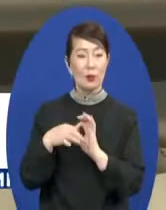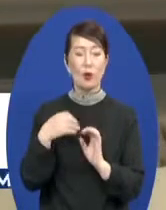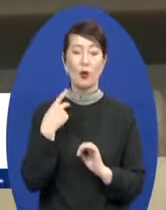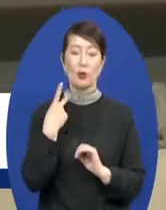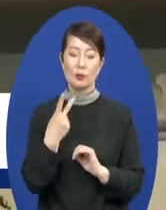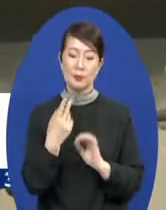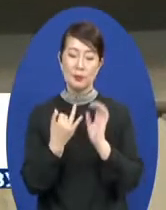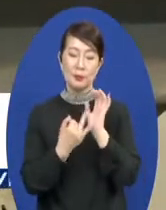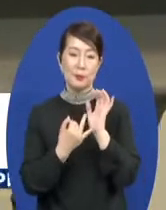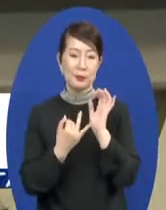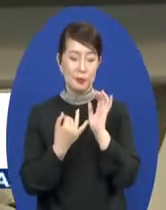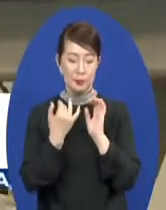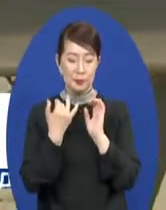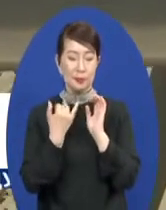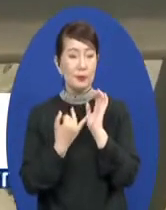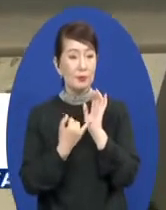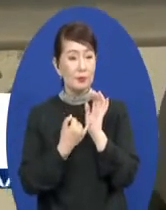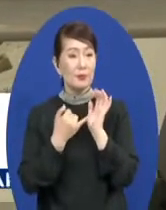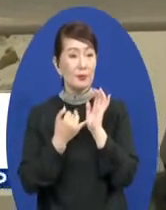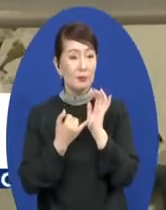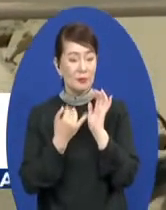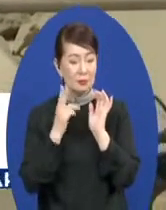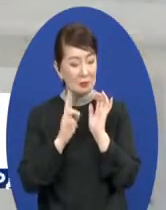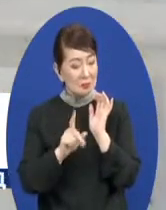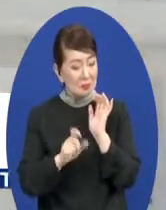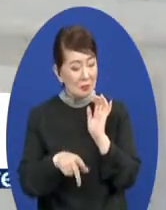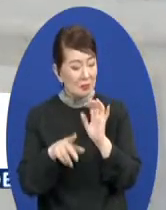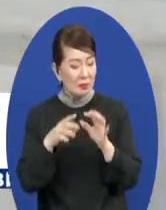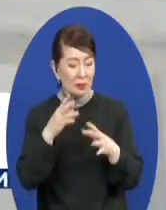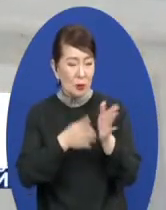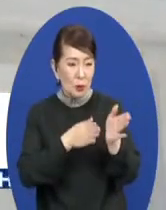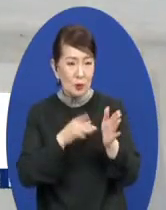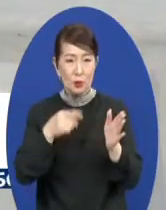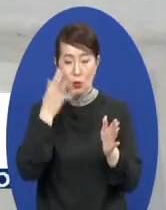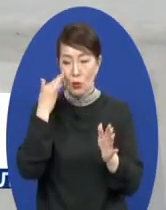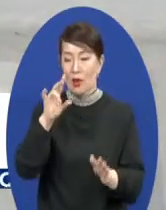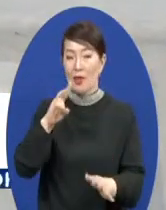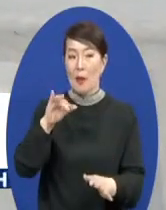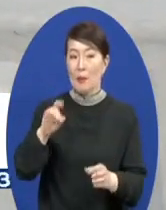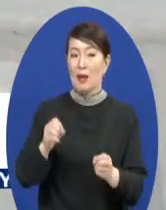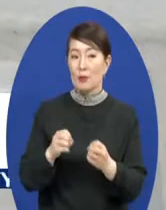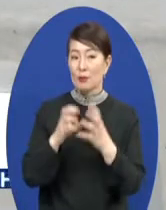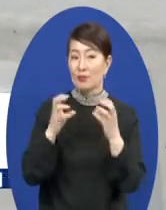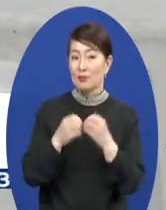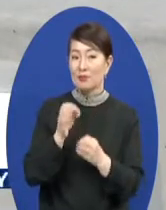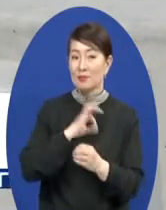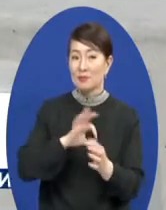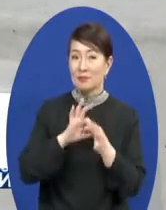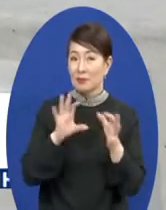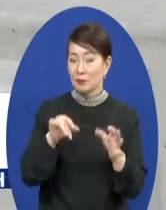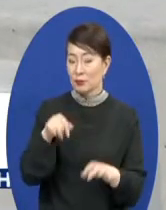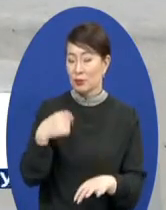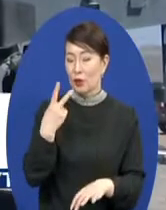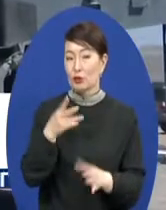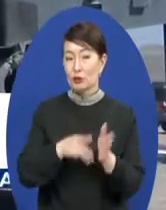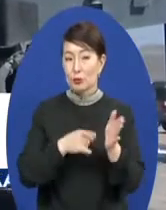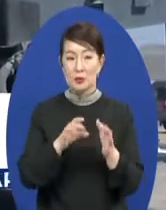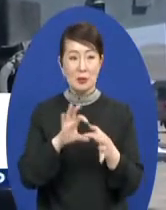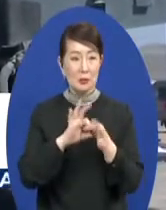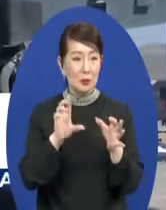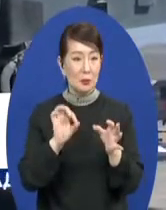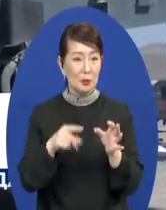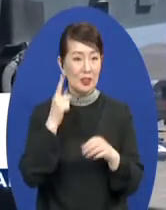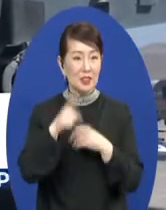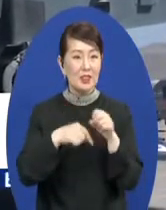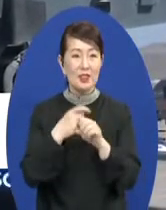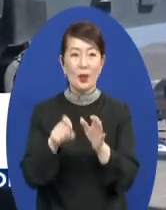км, Зүүн Баян ханг чиглэлийн 226 км төмөр зам энэ намартаа багтан бүрэн ашиглалтанд орно. Хоёр төмөр зам ашиглалтанд орсноор